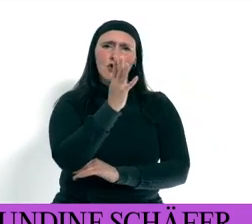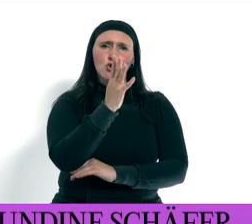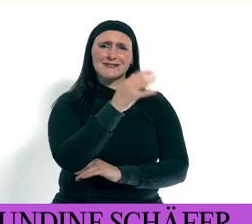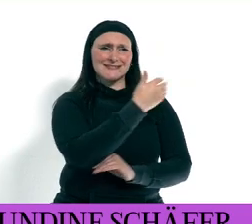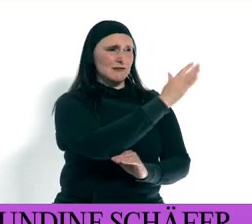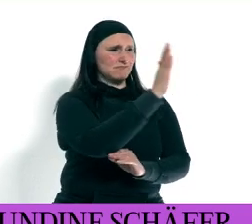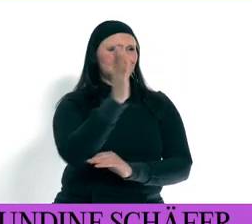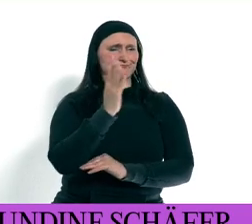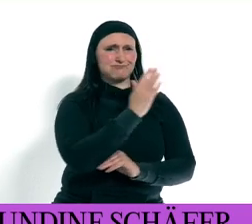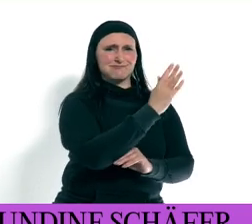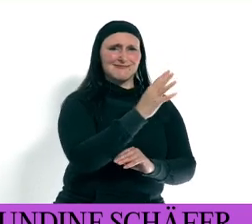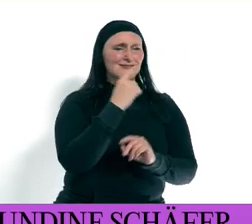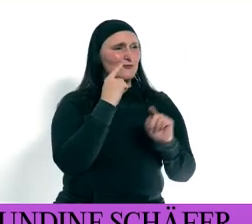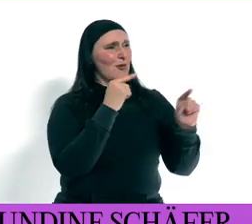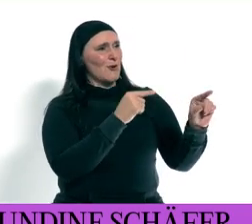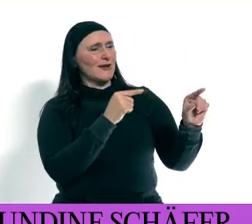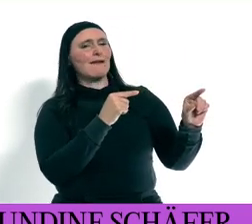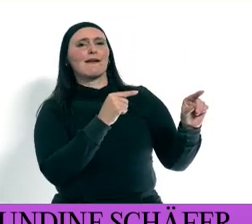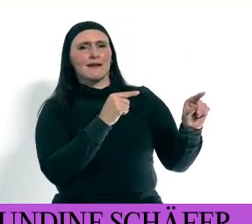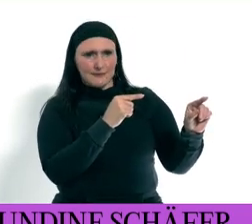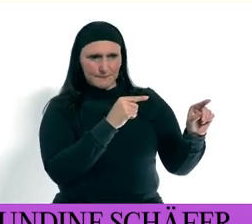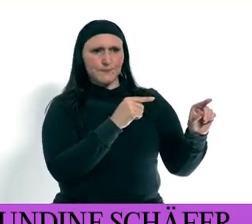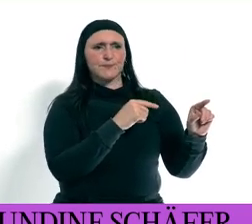Und wenn man sich das anschaut,